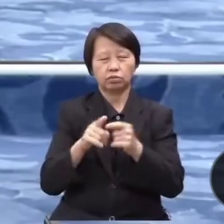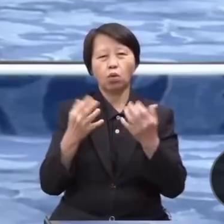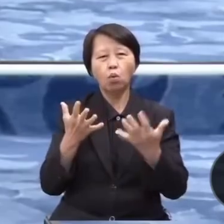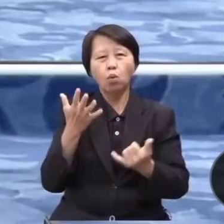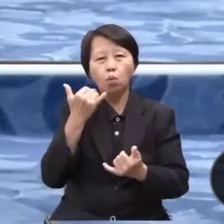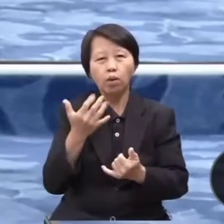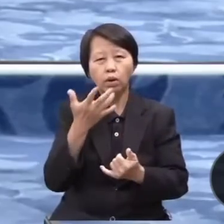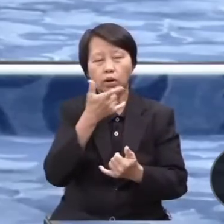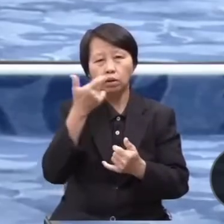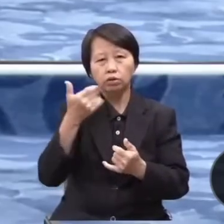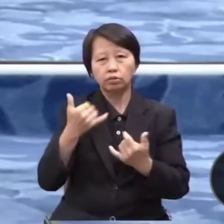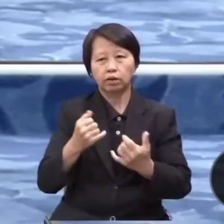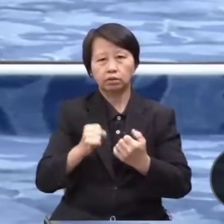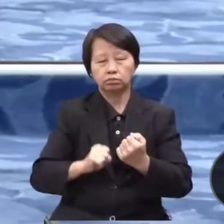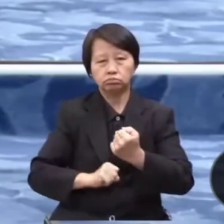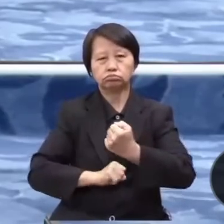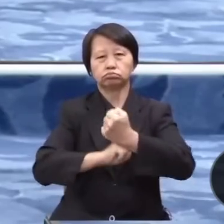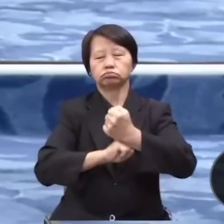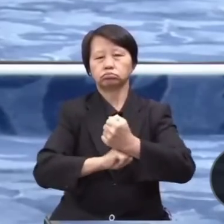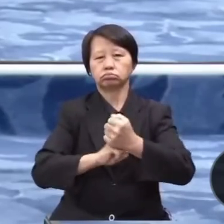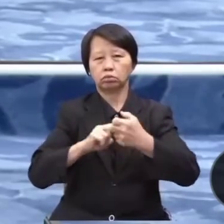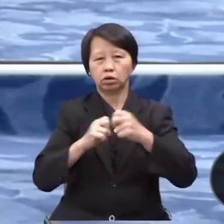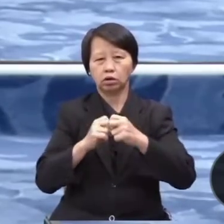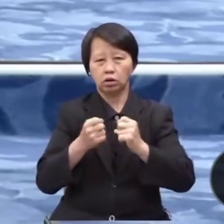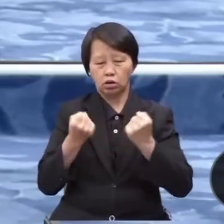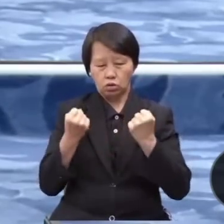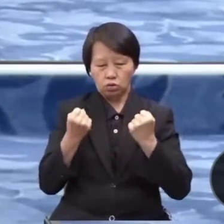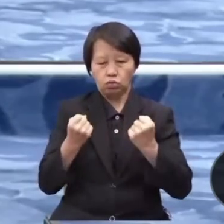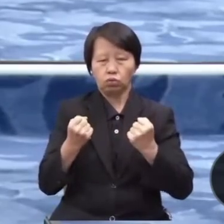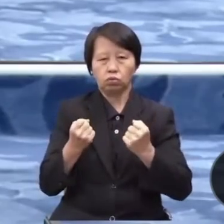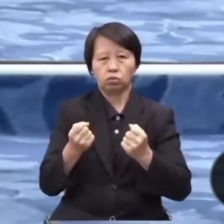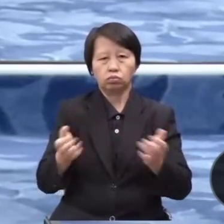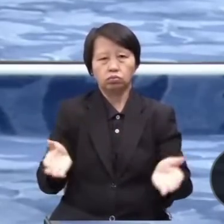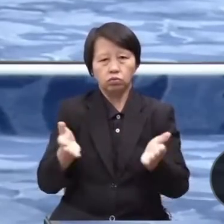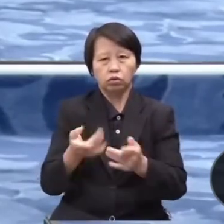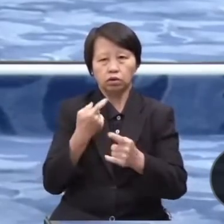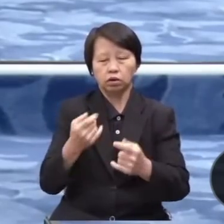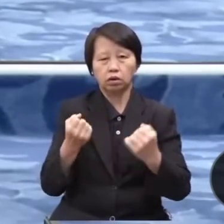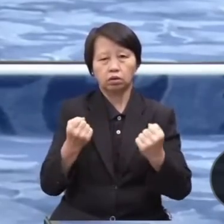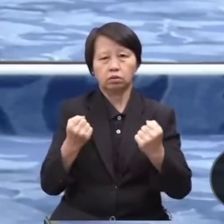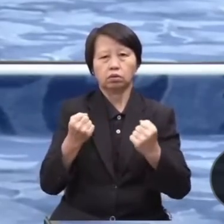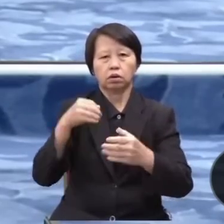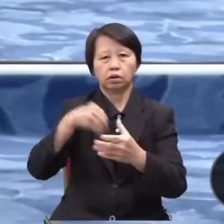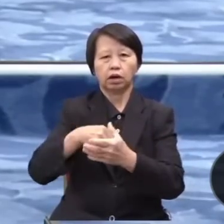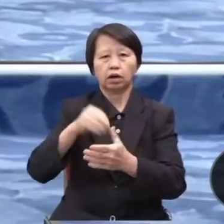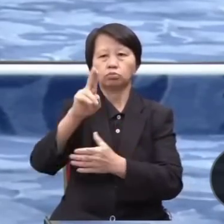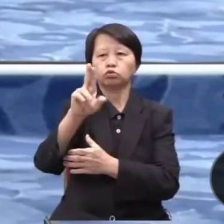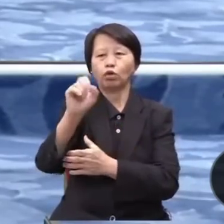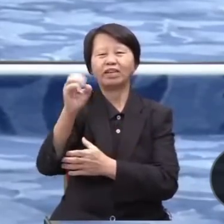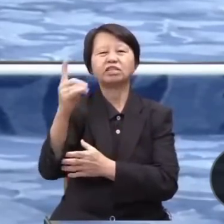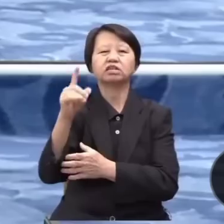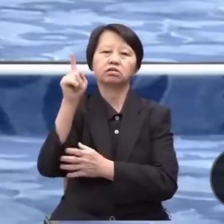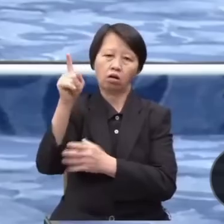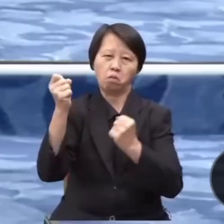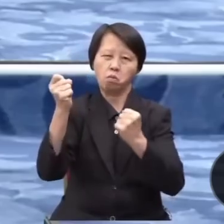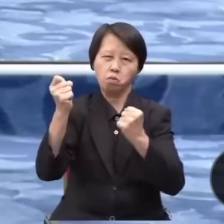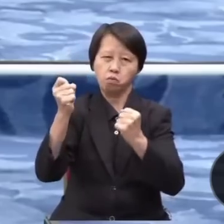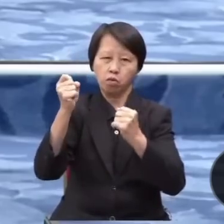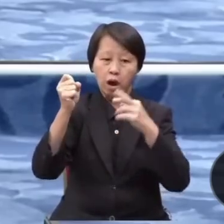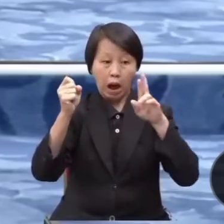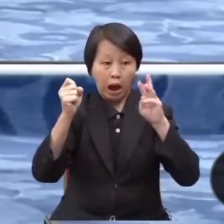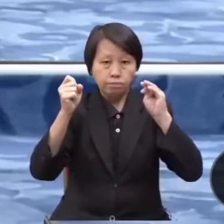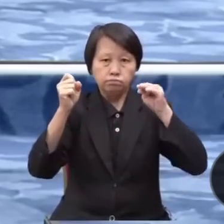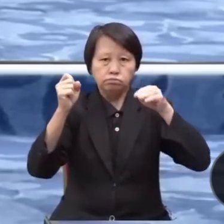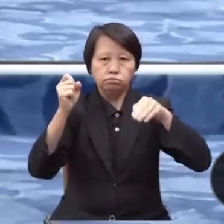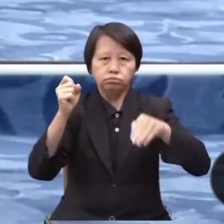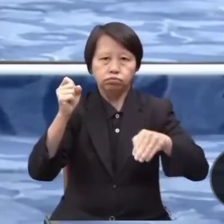besarnya dari dokongan pengukuhan didorong oleh pengukuhan dalam dolar Amerika Syarikat.